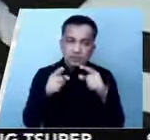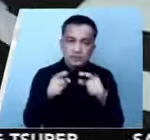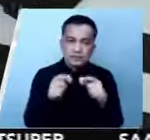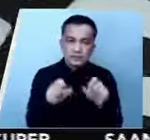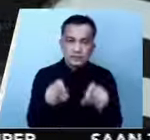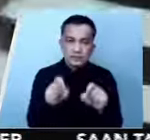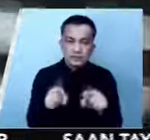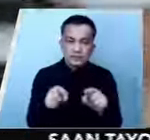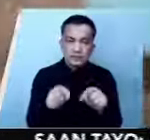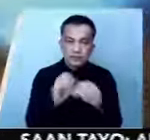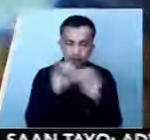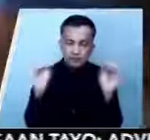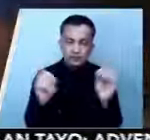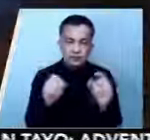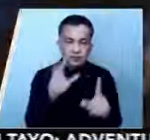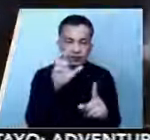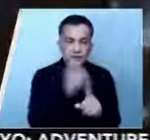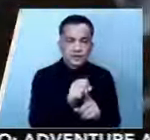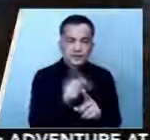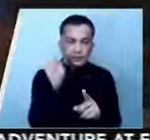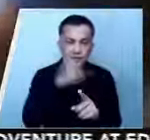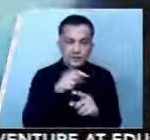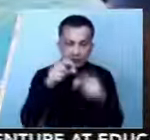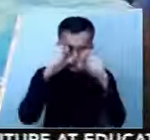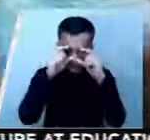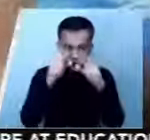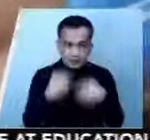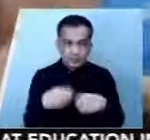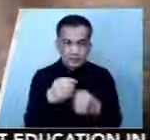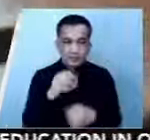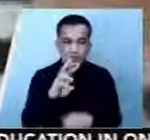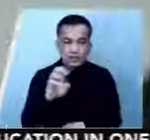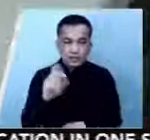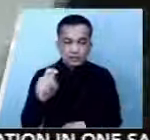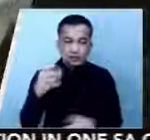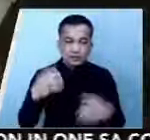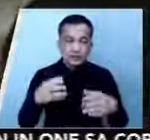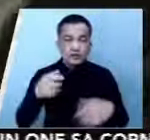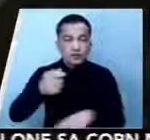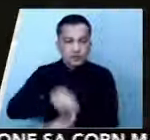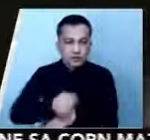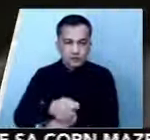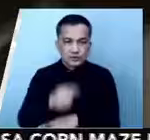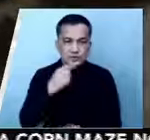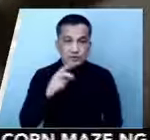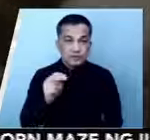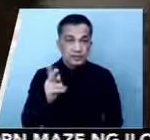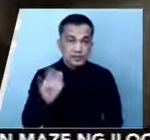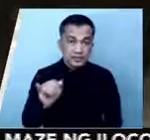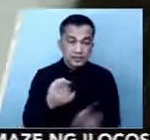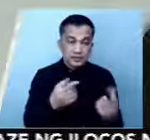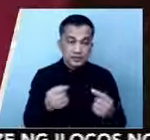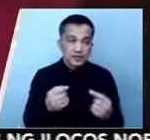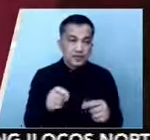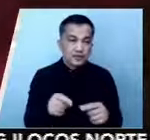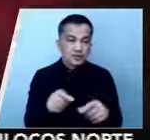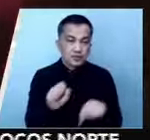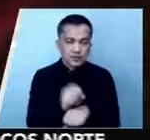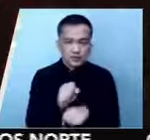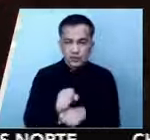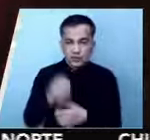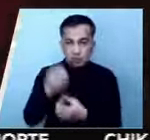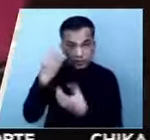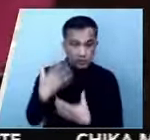mga peking salamin sa bisa ng search warrant na inisyo ng korte. Ayon sa NBI, isinagawa ang operasyon matapos lumapit sa kanilang tanggapan ang